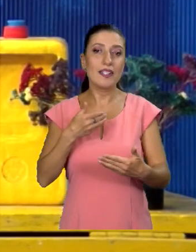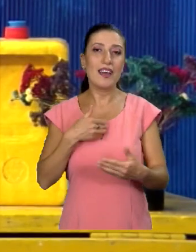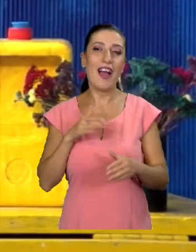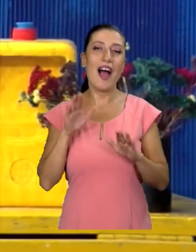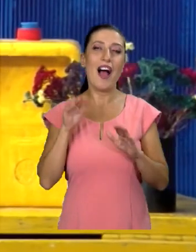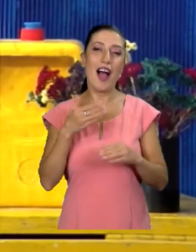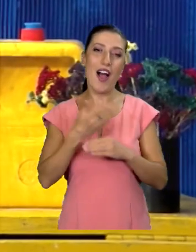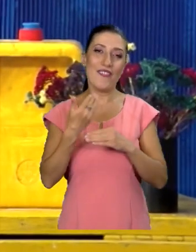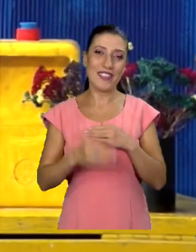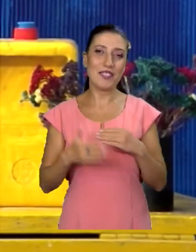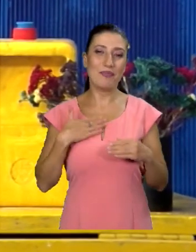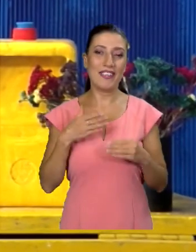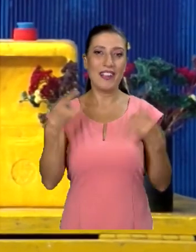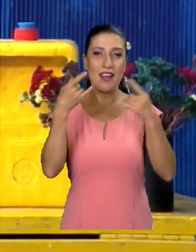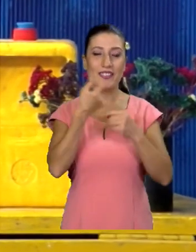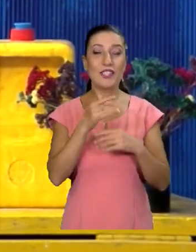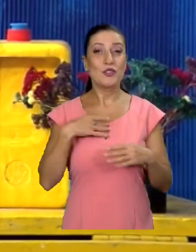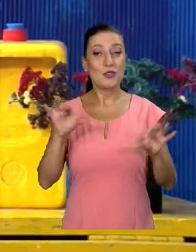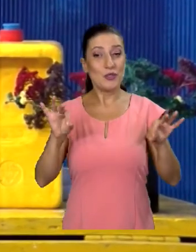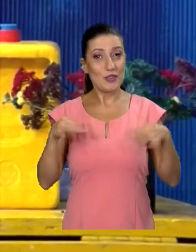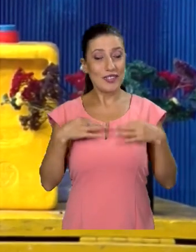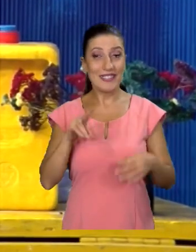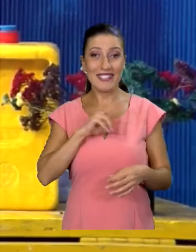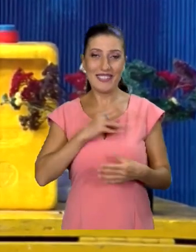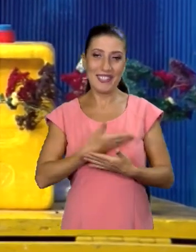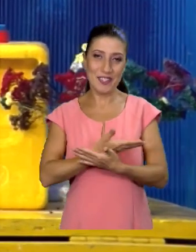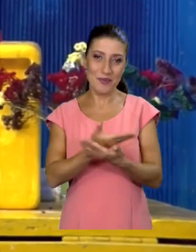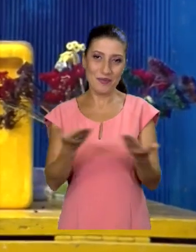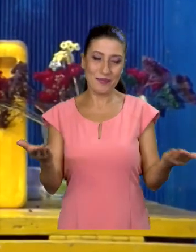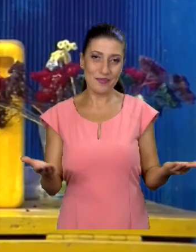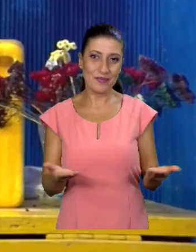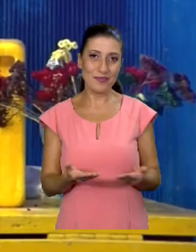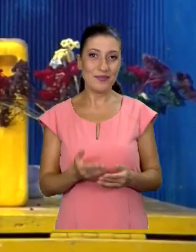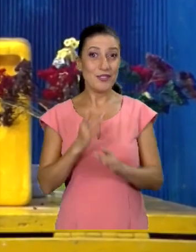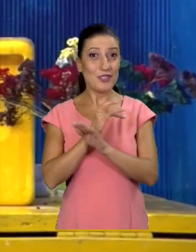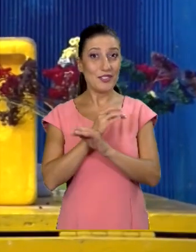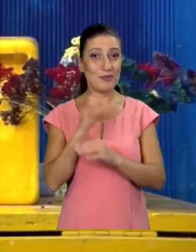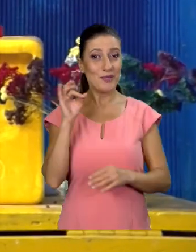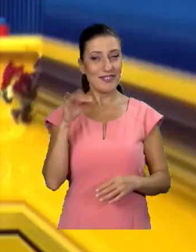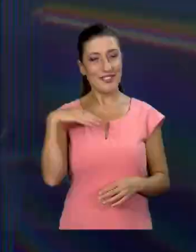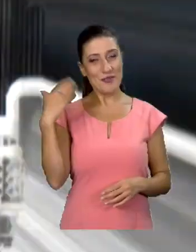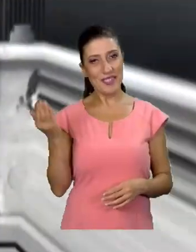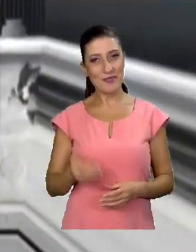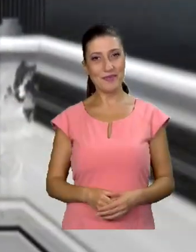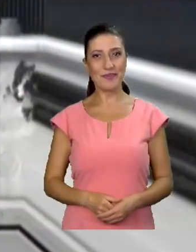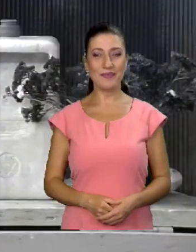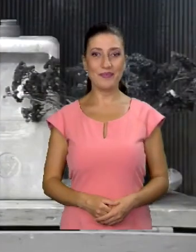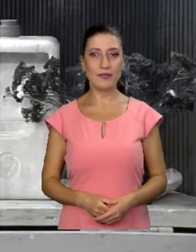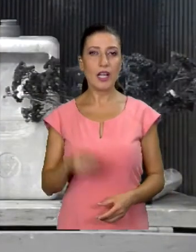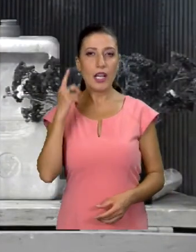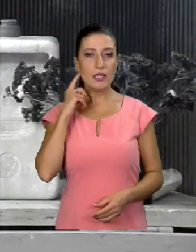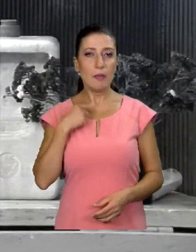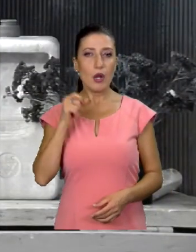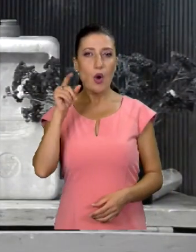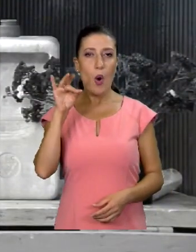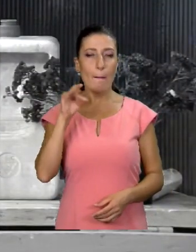մեր հաղորդումը ձեր թույլ տվությամբ, սիրելի պստիկներ ու մեծիկներ, բ չիկ-չիկ, հոպլա, լսի մեր հոպլա թիրն